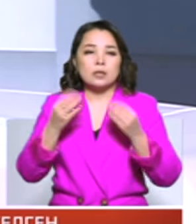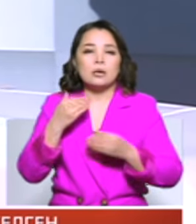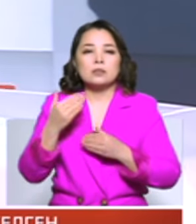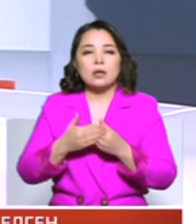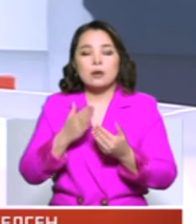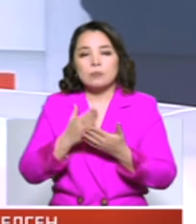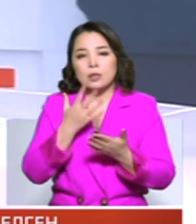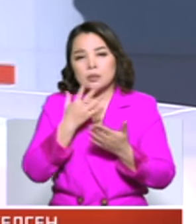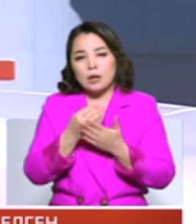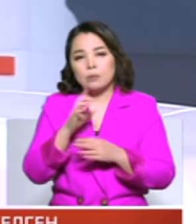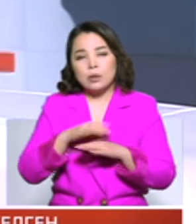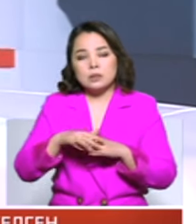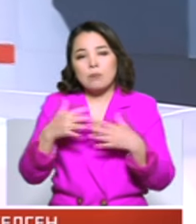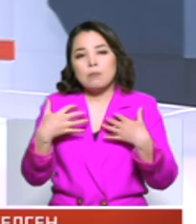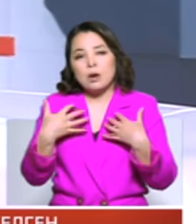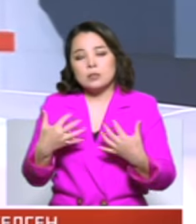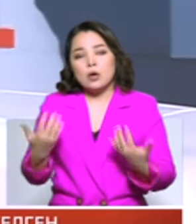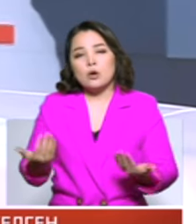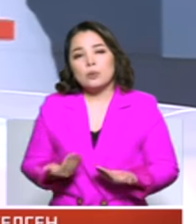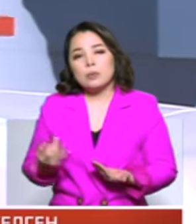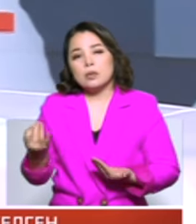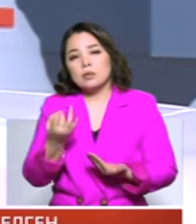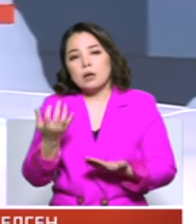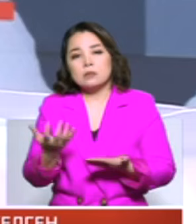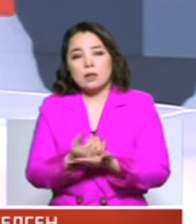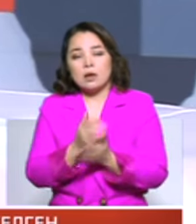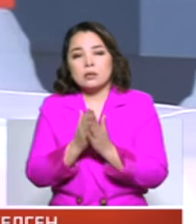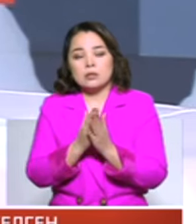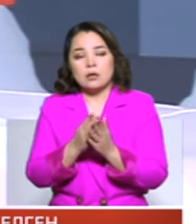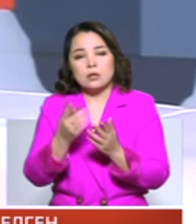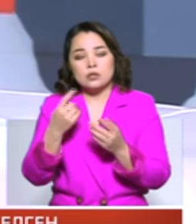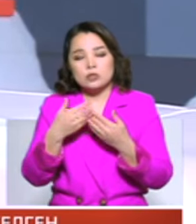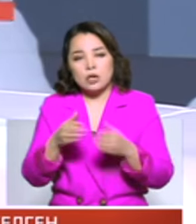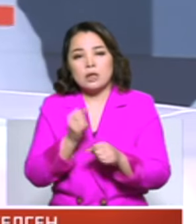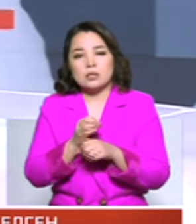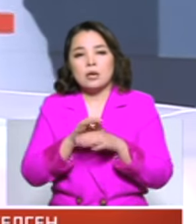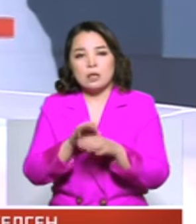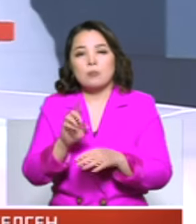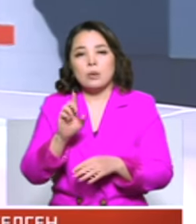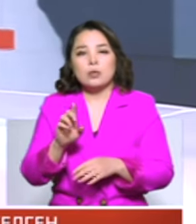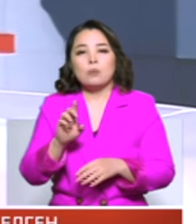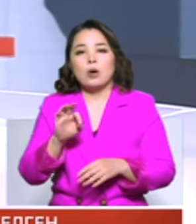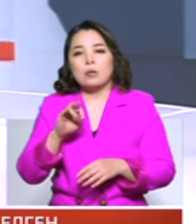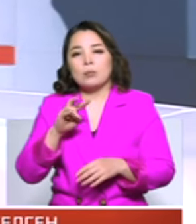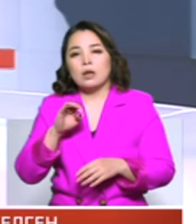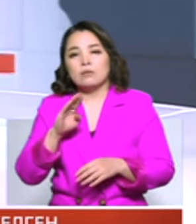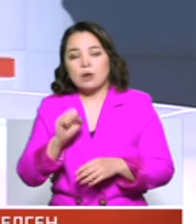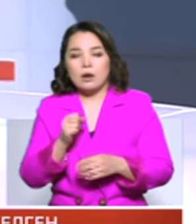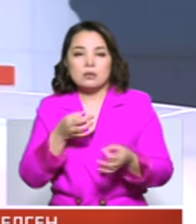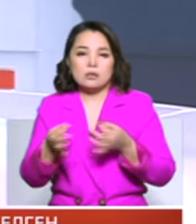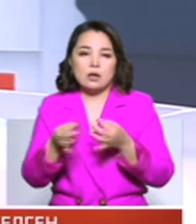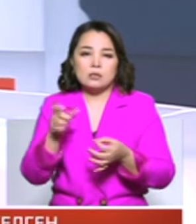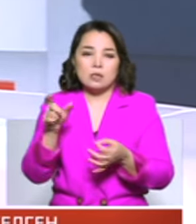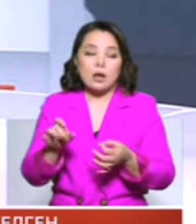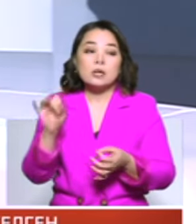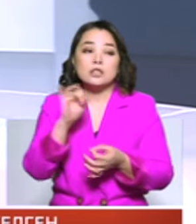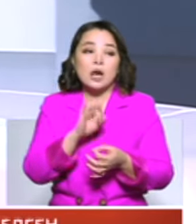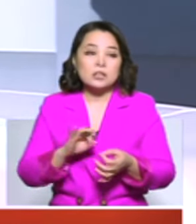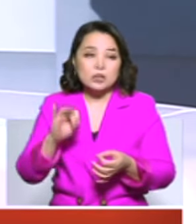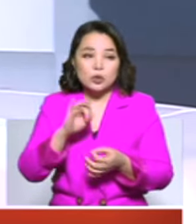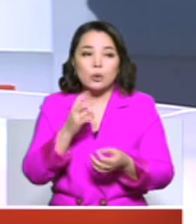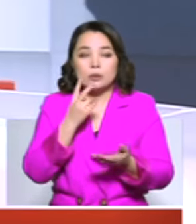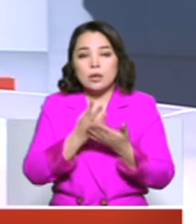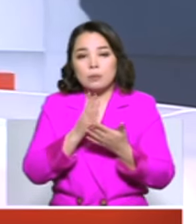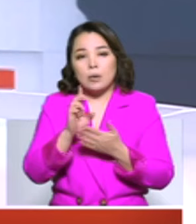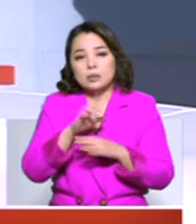әріптесім батыстың батыр қыздарының өмір дерегін тауып, кітап шығарған зерттеуші ғалым Бақтылы Боронбаева метілдесті. Тарихшының дерегінше